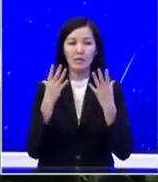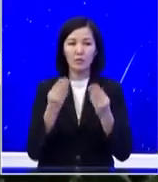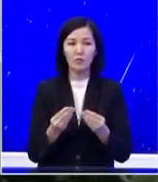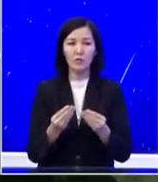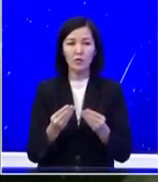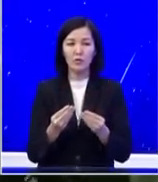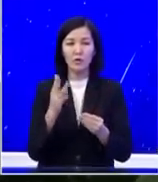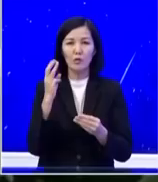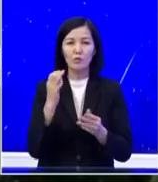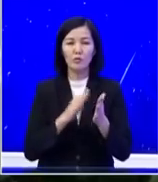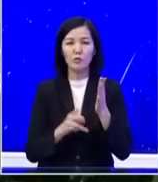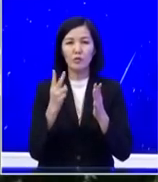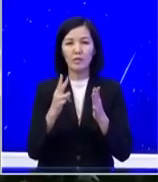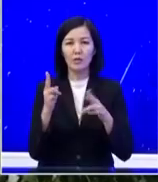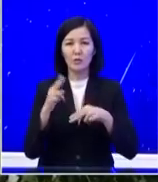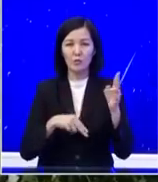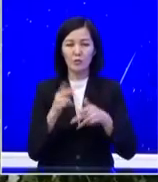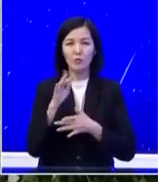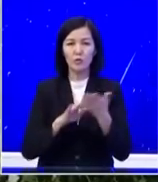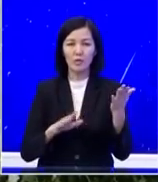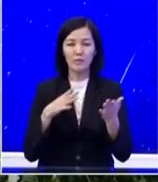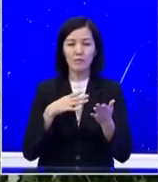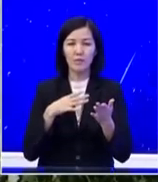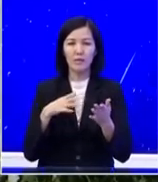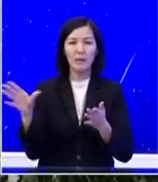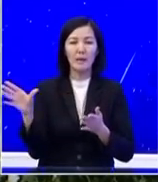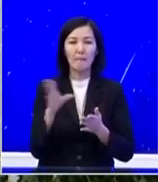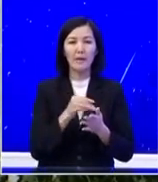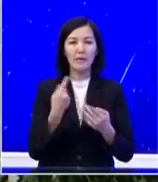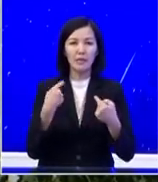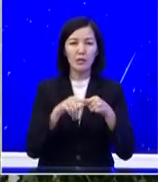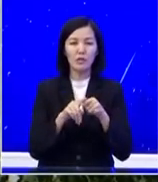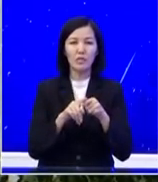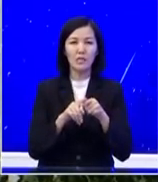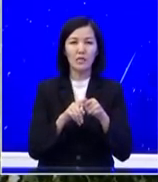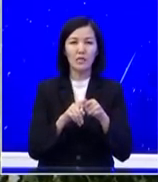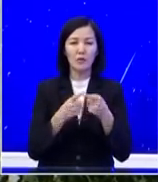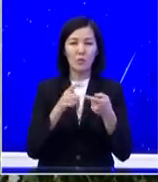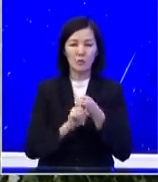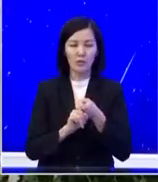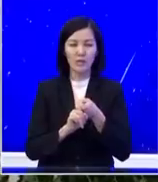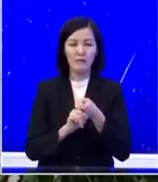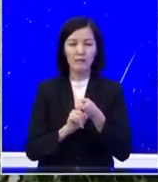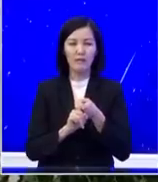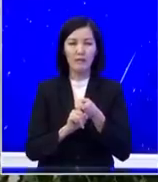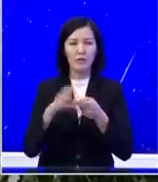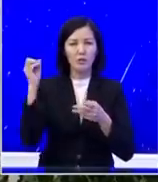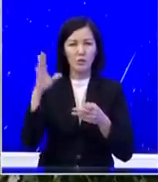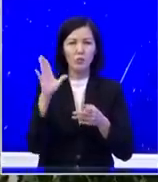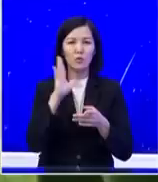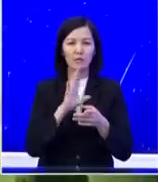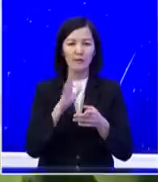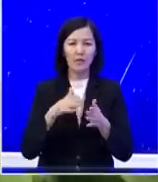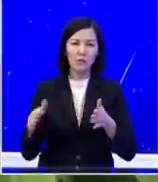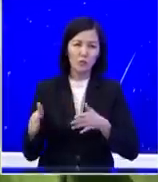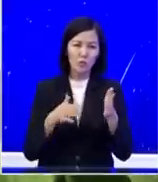мысалға 392 үйдің құрылысы ары қарай жалғастырылды. Барлық инженерлік жүйелердің бәрі мұнда қосылған. Оның үстіне жол